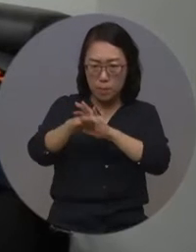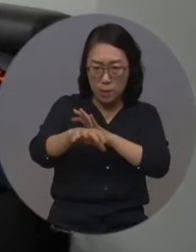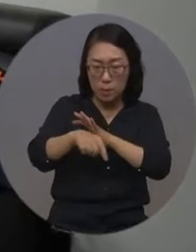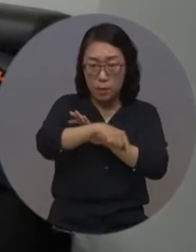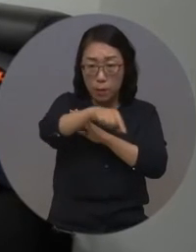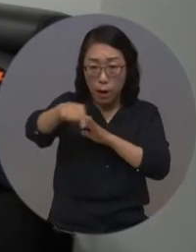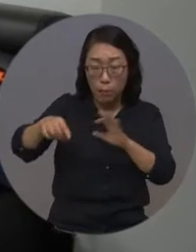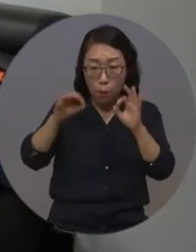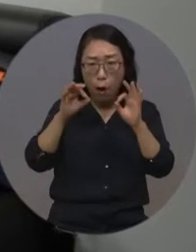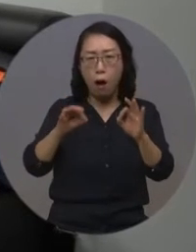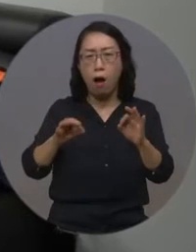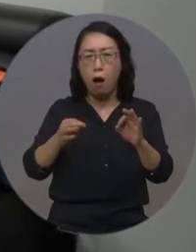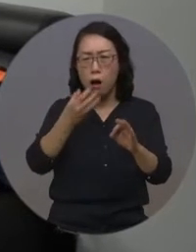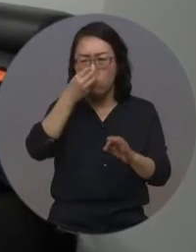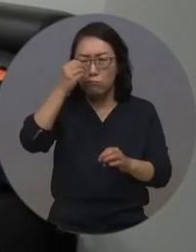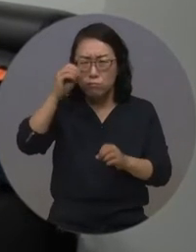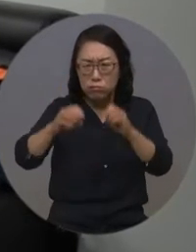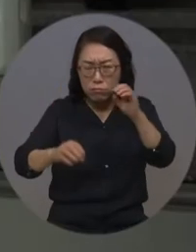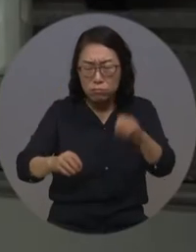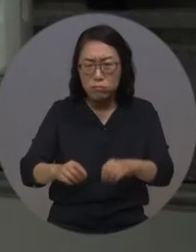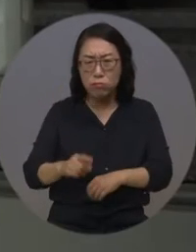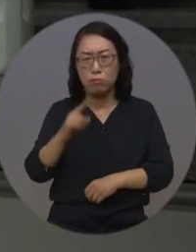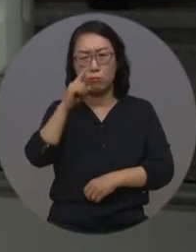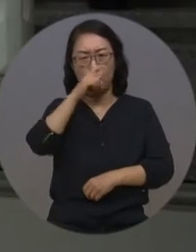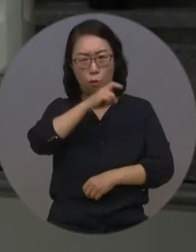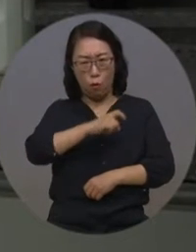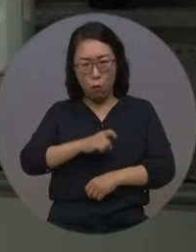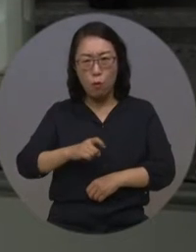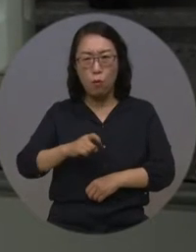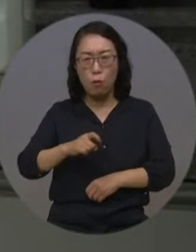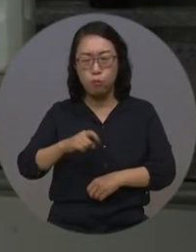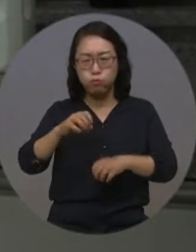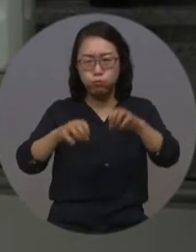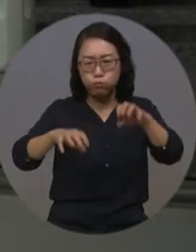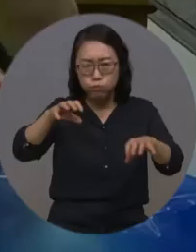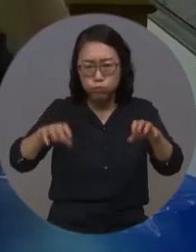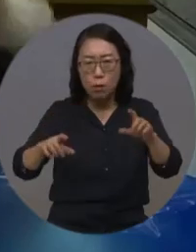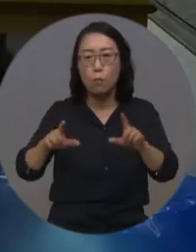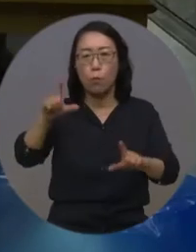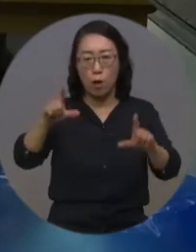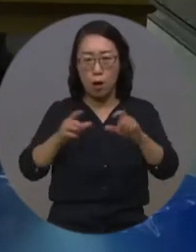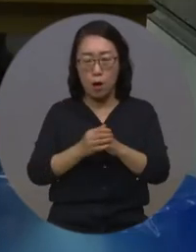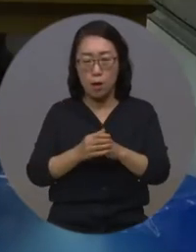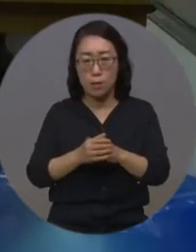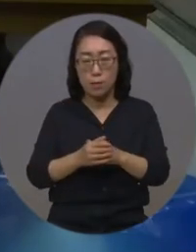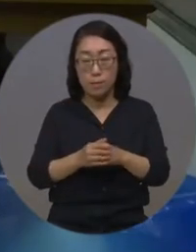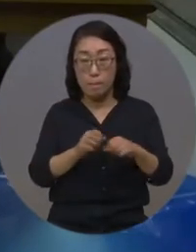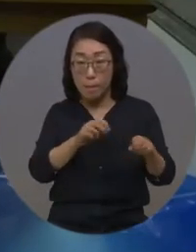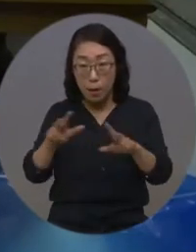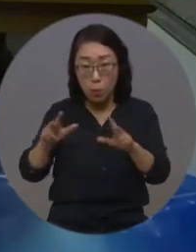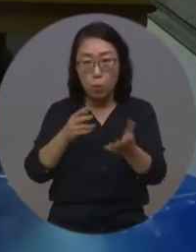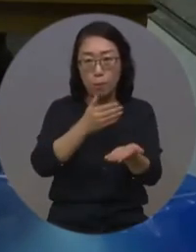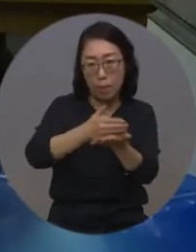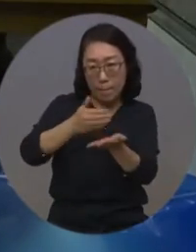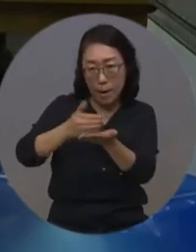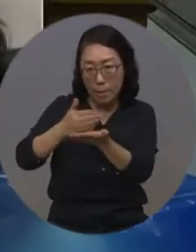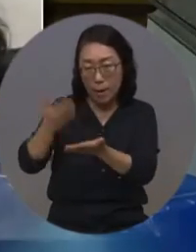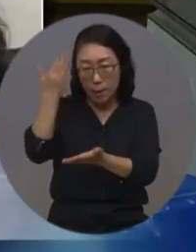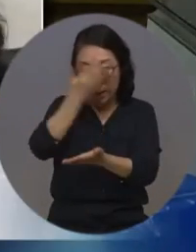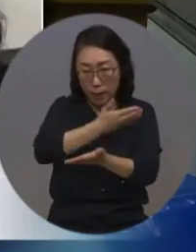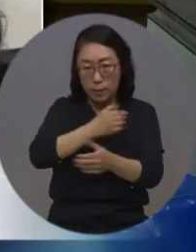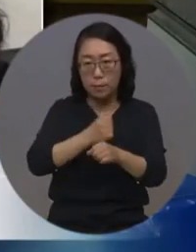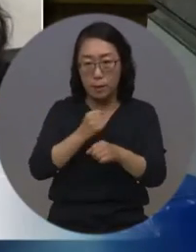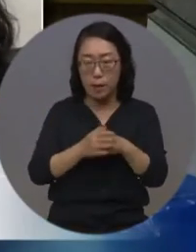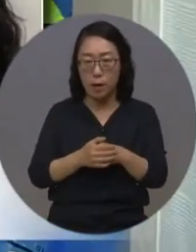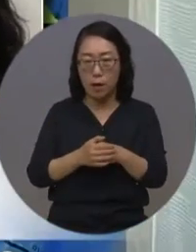집안 내부는 쓰레기장이 아닌가 싶을 만큼 온통 아수라장인 상황에서 곧바로 집안 정리를 시작하는 사람들.